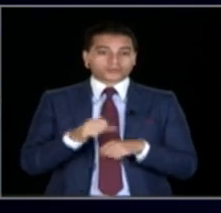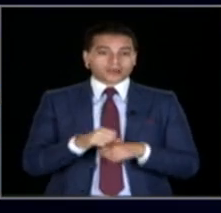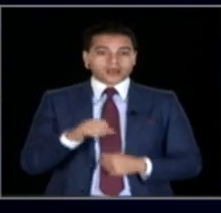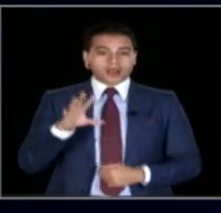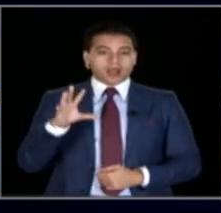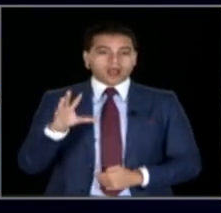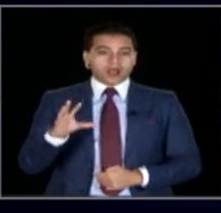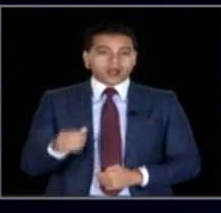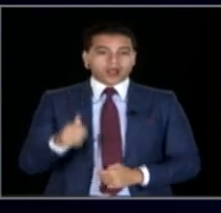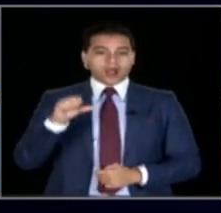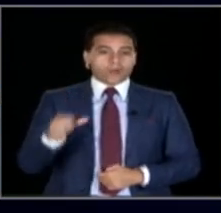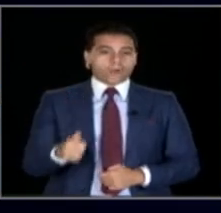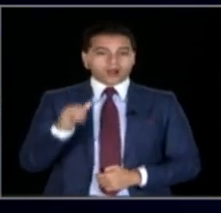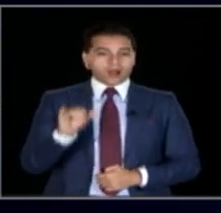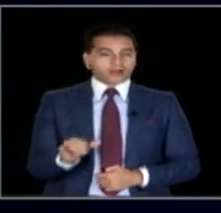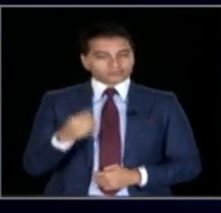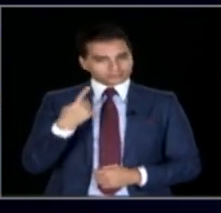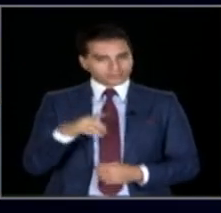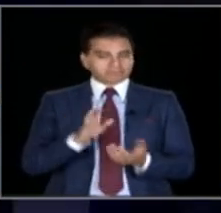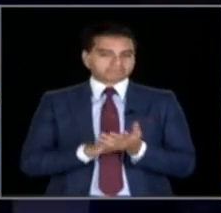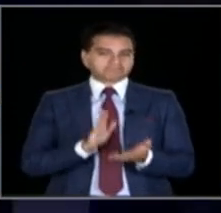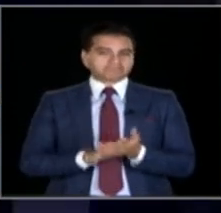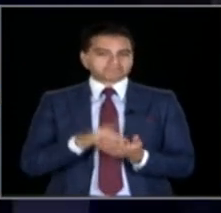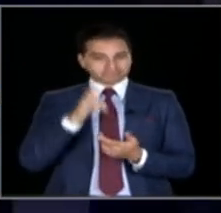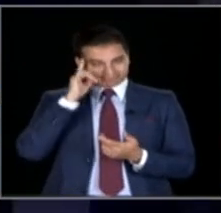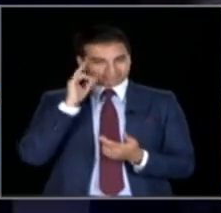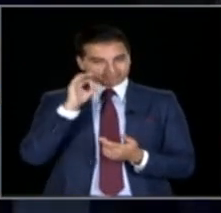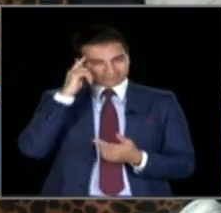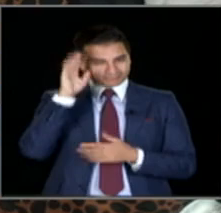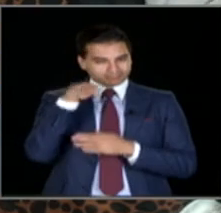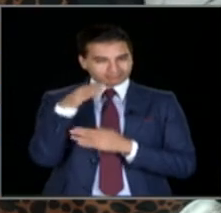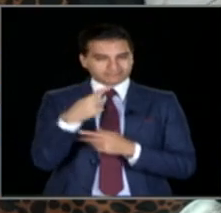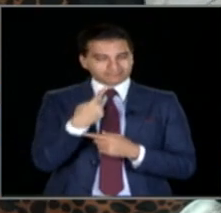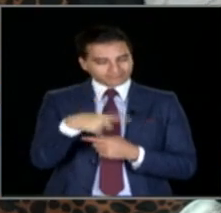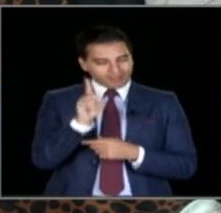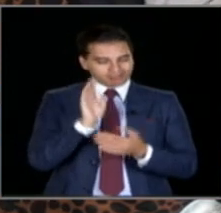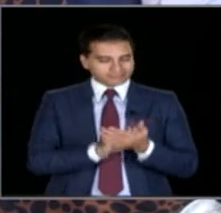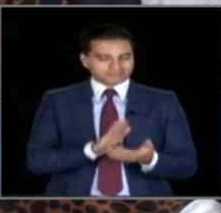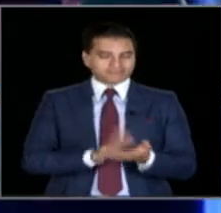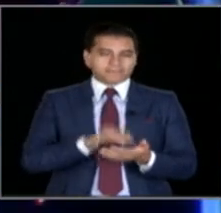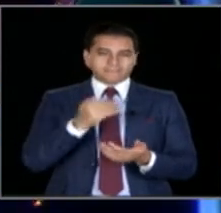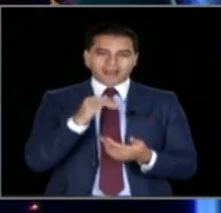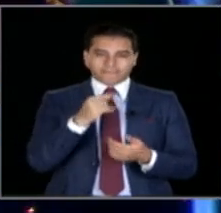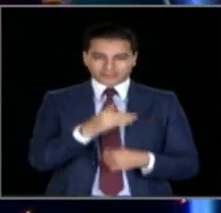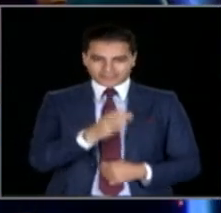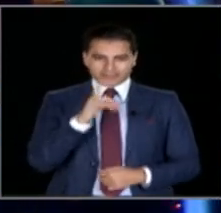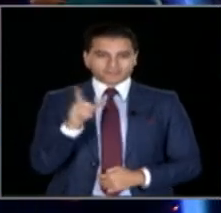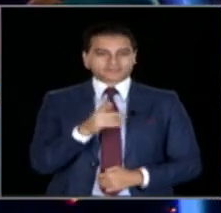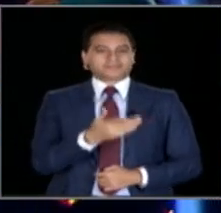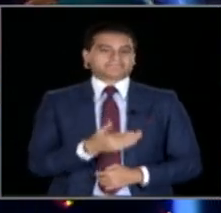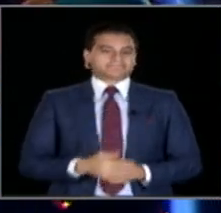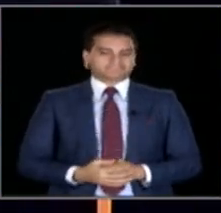تخمينة في محلها. إجابة صحيحة. محمد تعيمة برافو